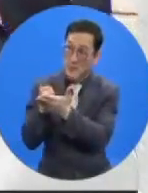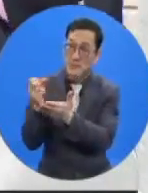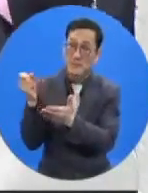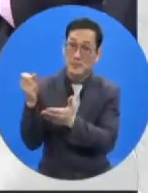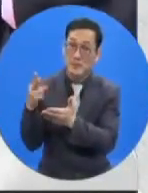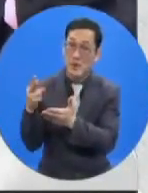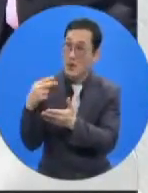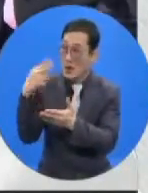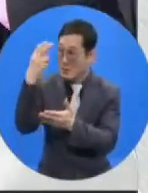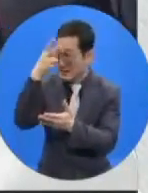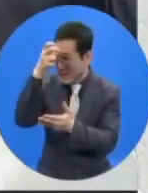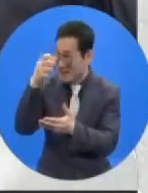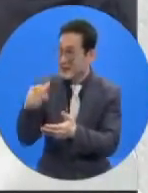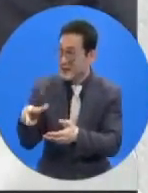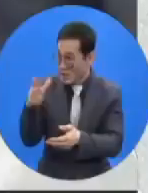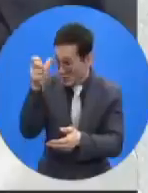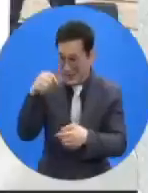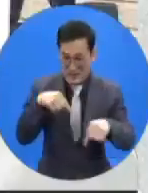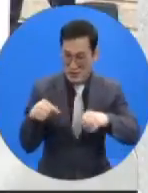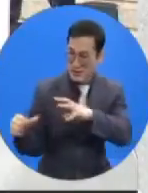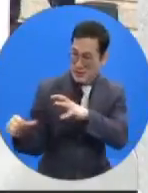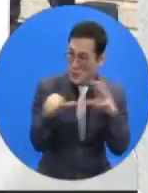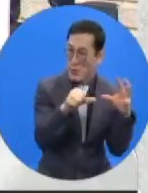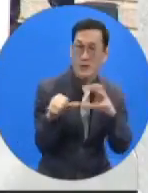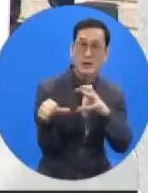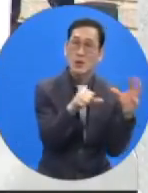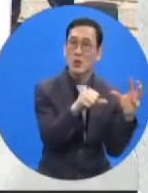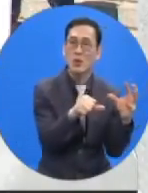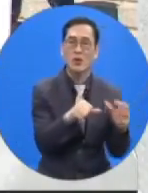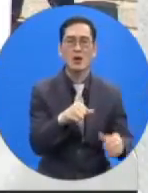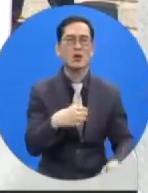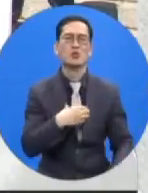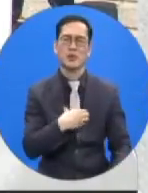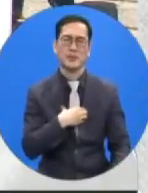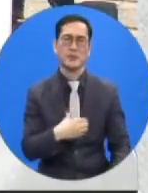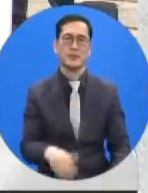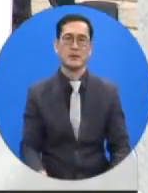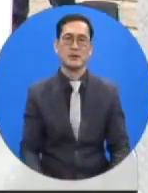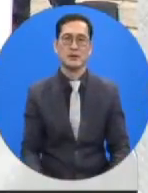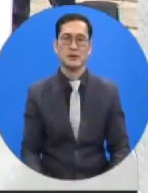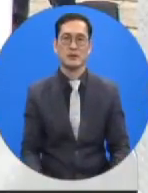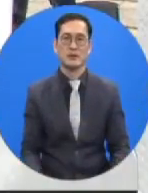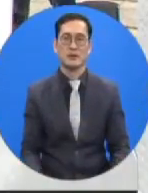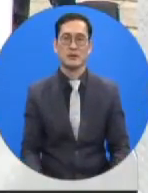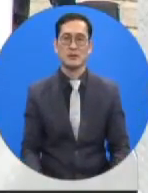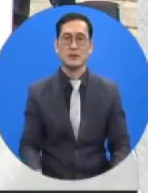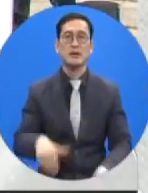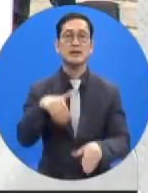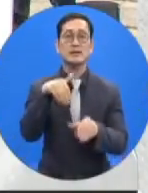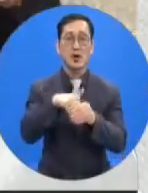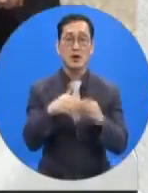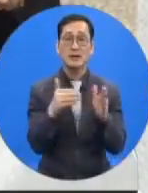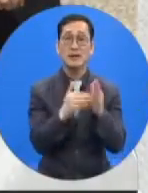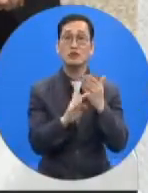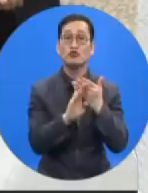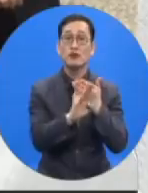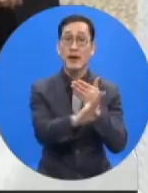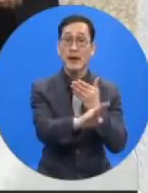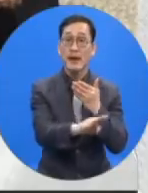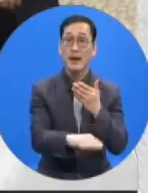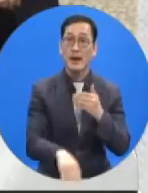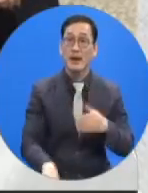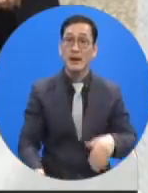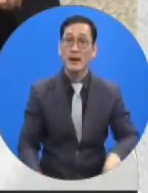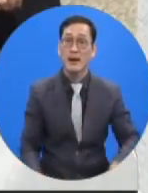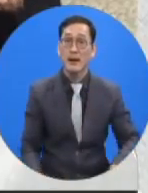심지어는 경찰로 끌고 가고 이런 것들은 굉장히 위험하다. 그래서 나 선거 때는 이해하겠습니다만은 선거 이후에 사법과 정치화된 것보다 더